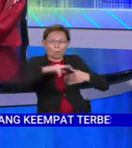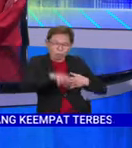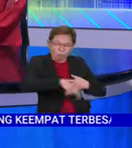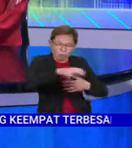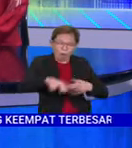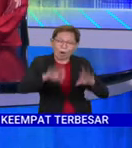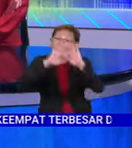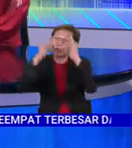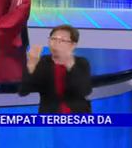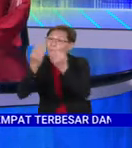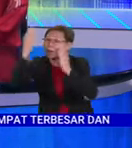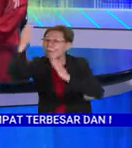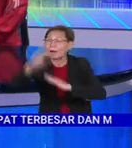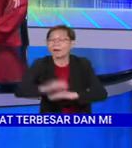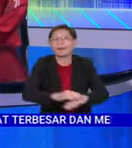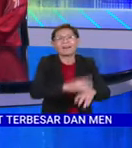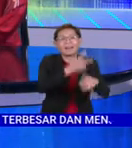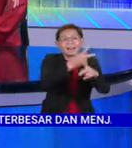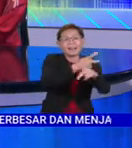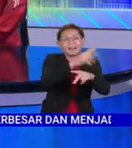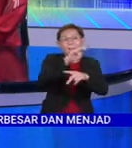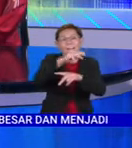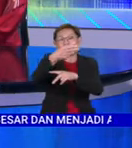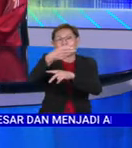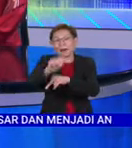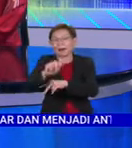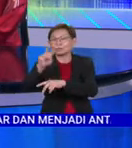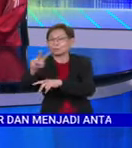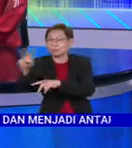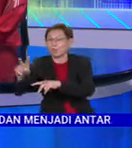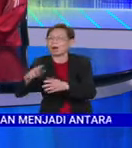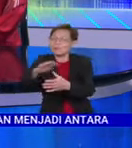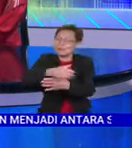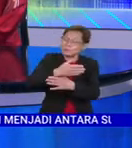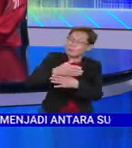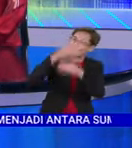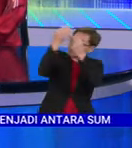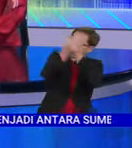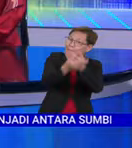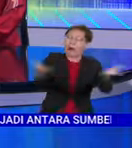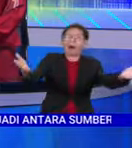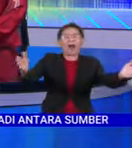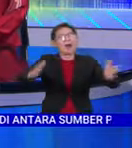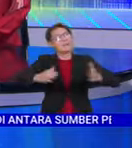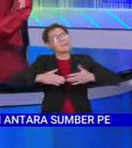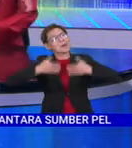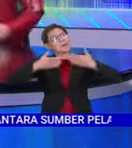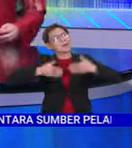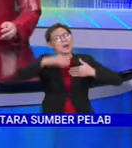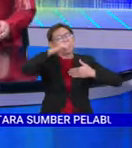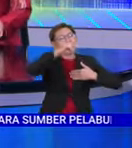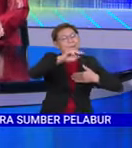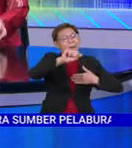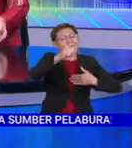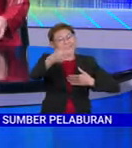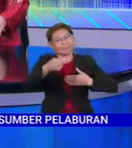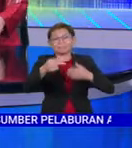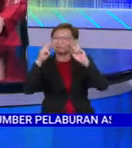Keluarga Malaysia edisi MAHA 2022 akan kongsikan kepada anda kemeriahannya.